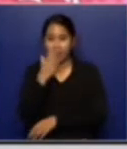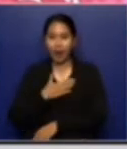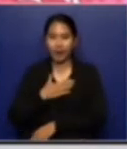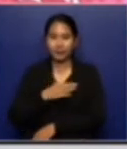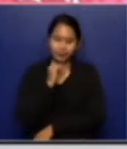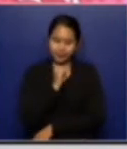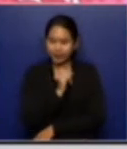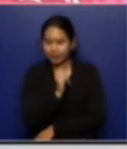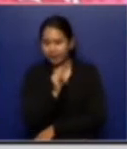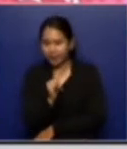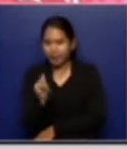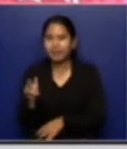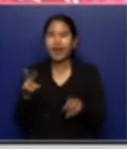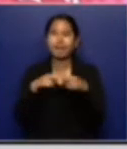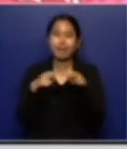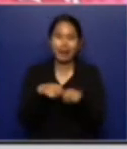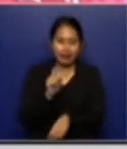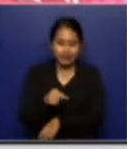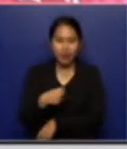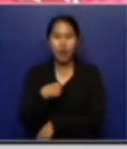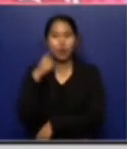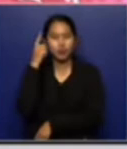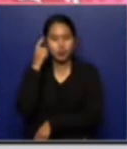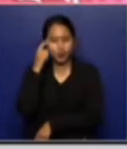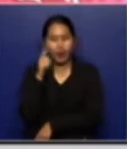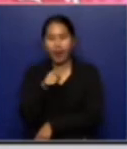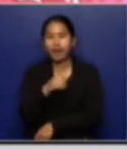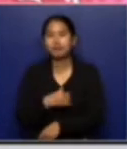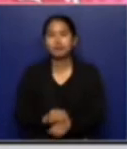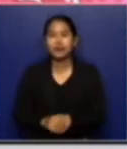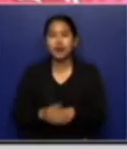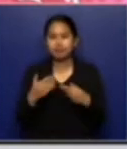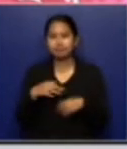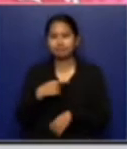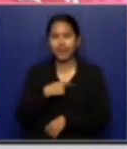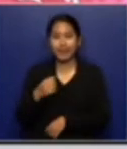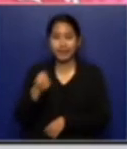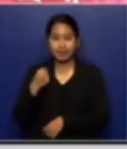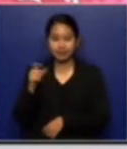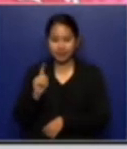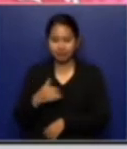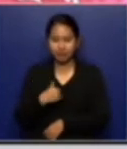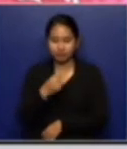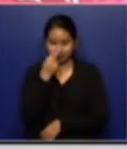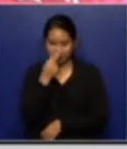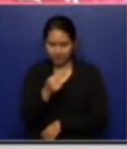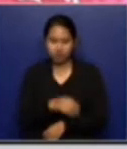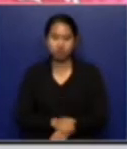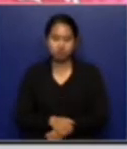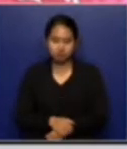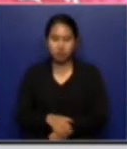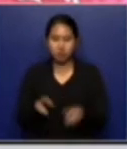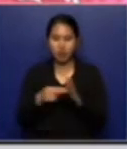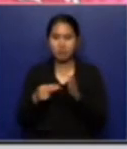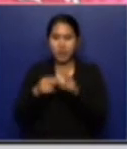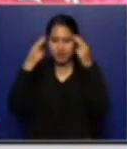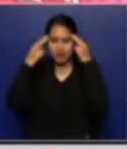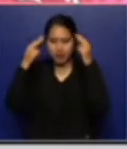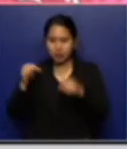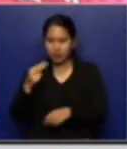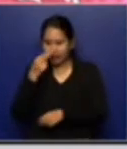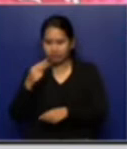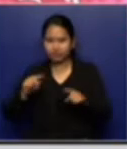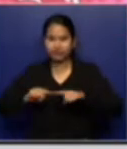จอกับปัญหาจริงตลอดเวลาค่ะดิฉันแน่ใจว่าสิ่งที่ดิฉันเห็นมันเป็นคนละสิ่งกับที่นายกรัฐมนตรีเ